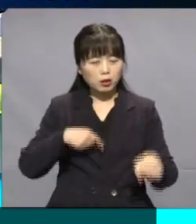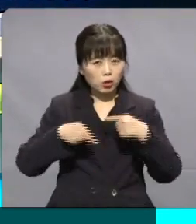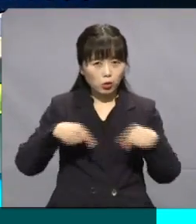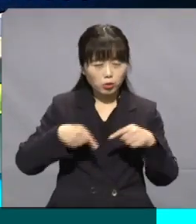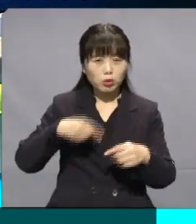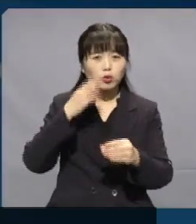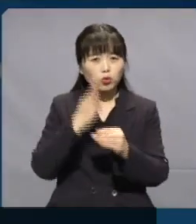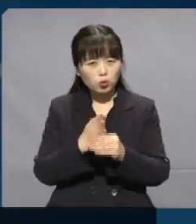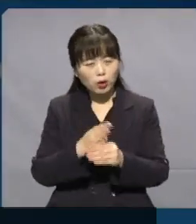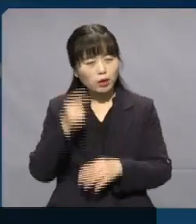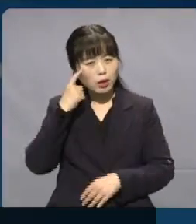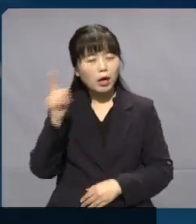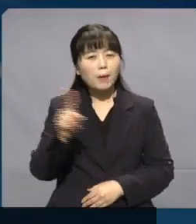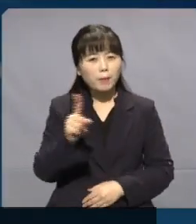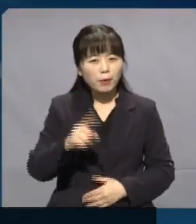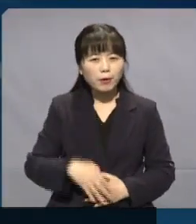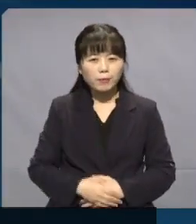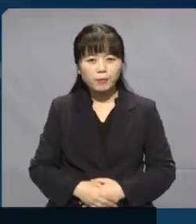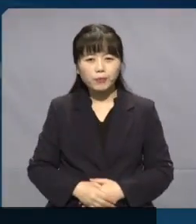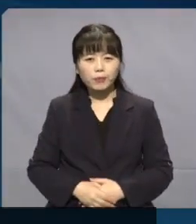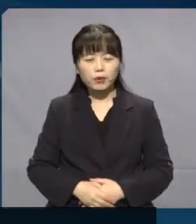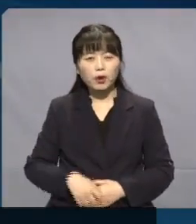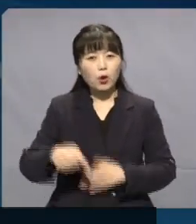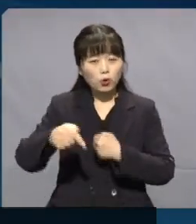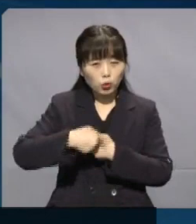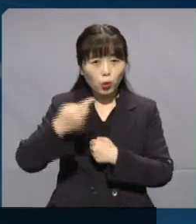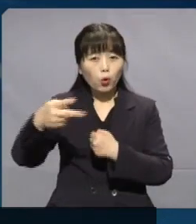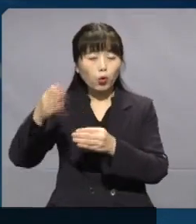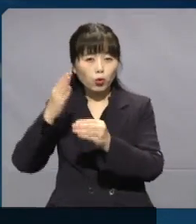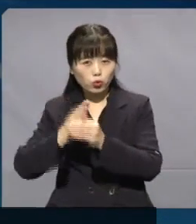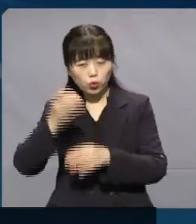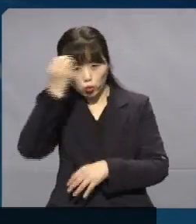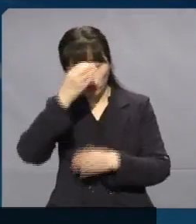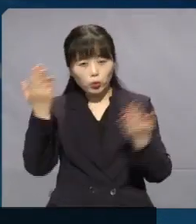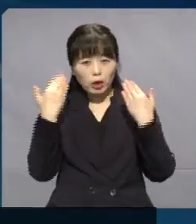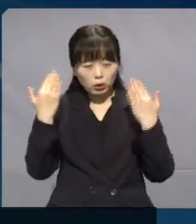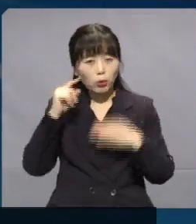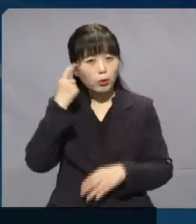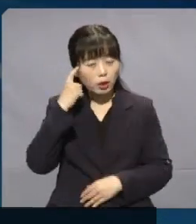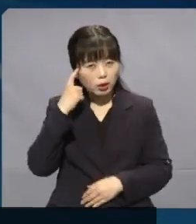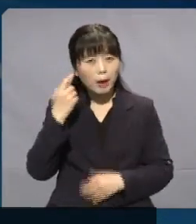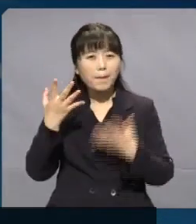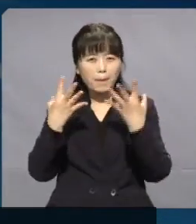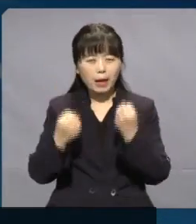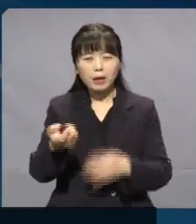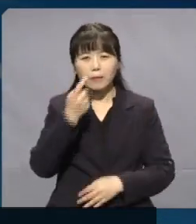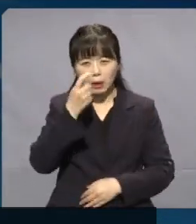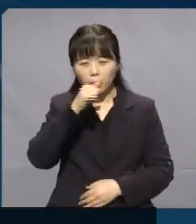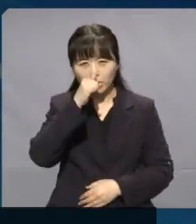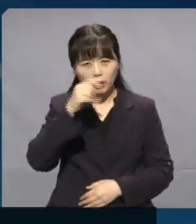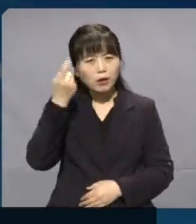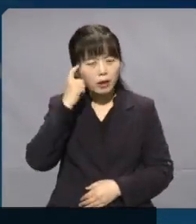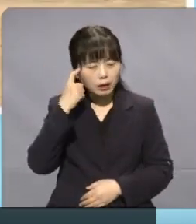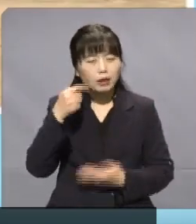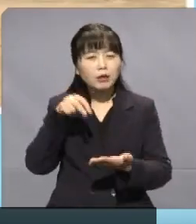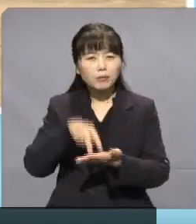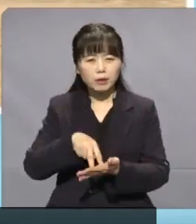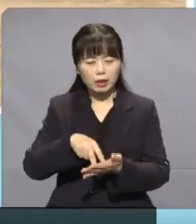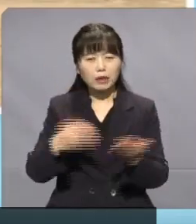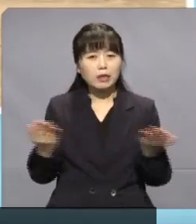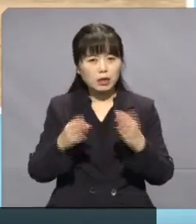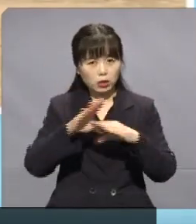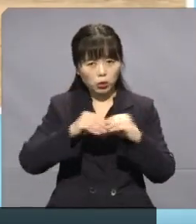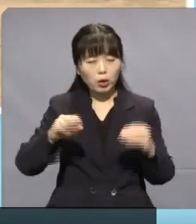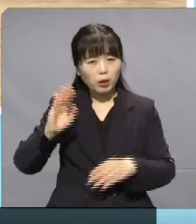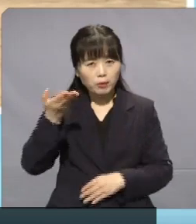보면서 그런 생각을 많이 했어요. 우리가 이제 초등학교, 중학교, 고등학교 때 우리 상식적인 걸 많이 배우잖아요. 그렇죠. 상식적인 입장에서 일을 처리하면